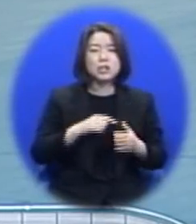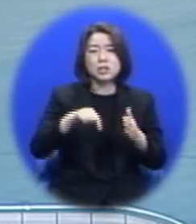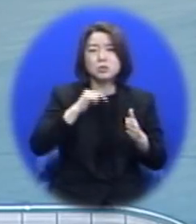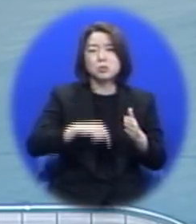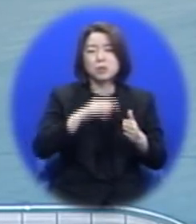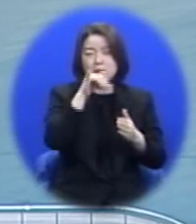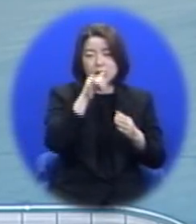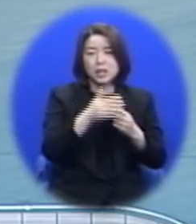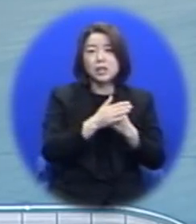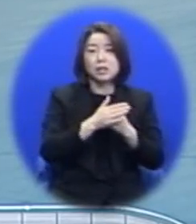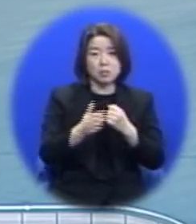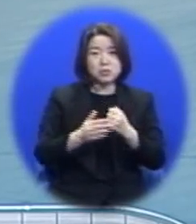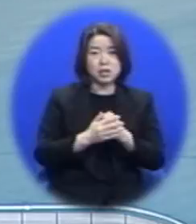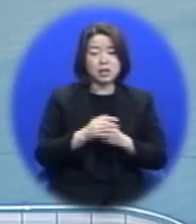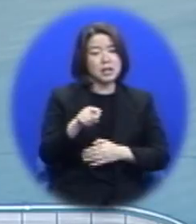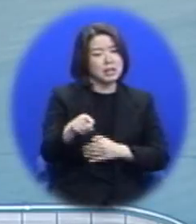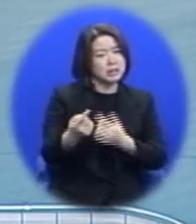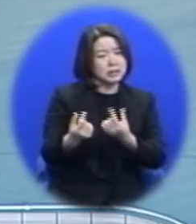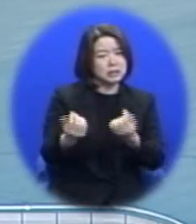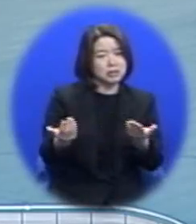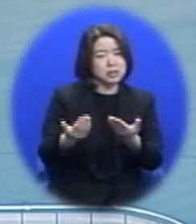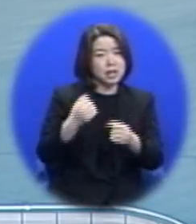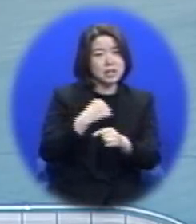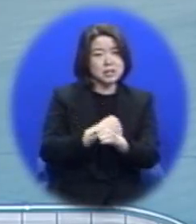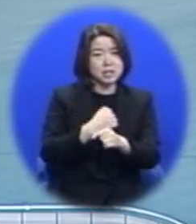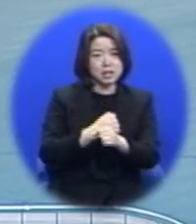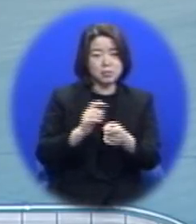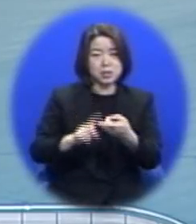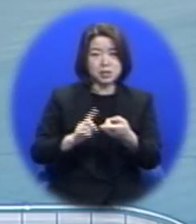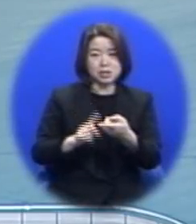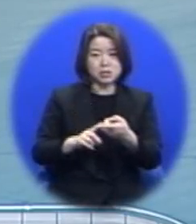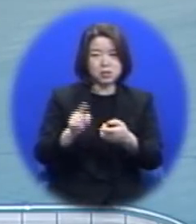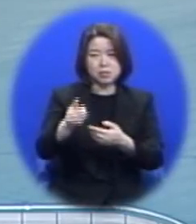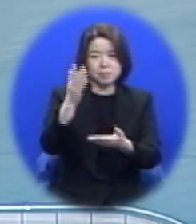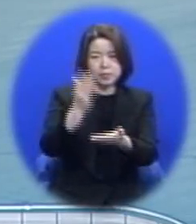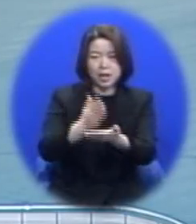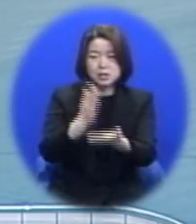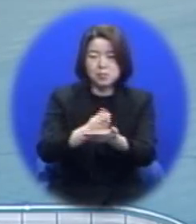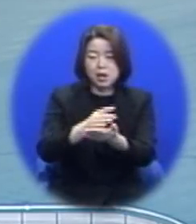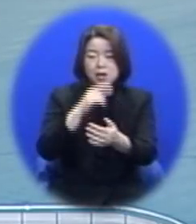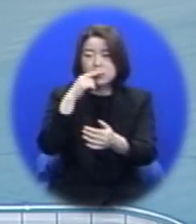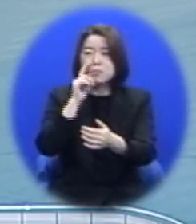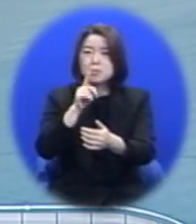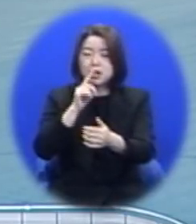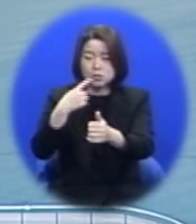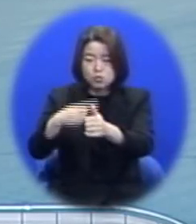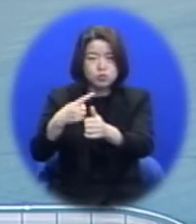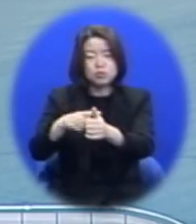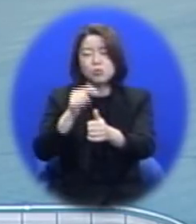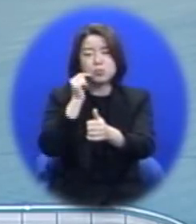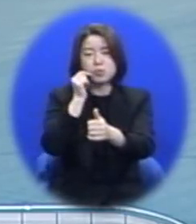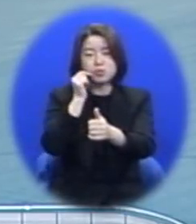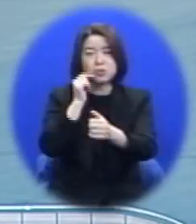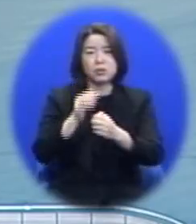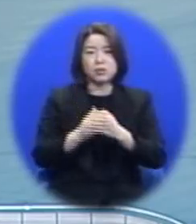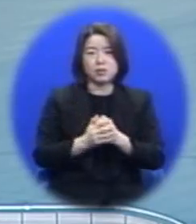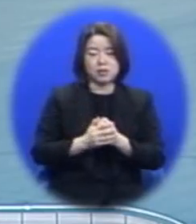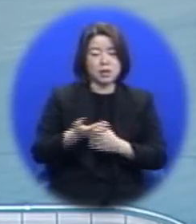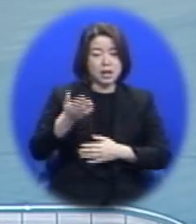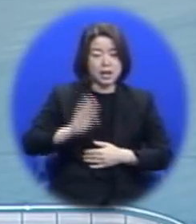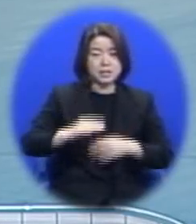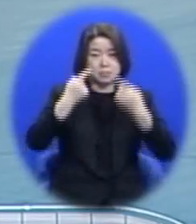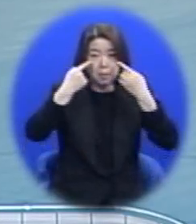있으니 그런 일을 하는 사람들 보고 딱히 그렇게 하지 말라고 말하지 못했을 수도 있지만 하여튼 분명한